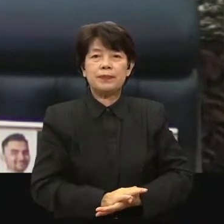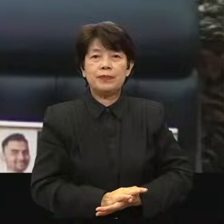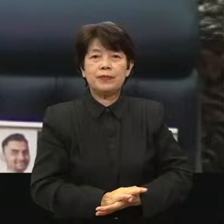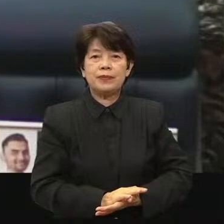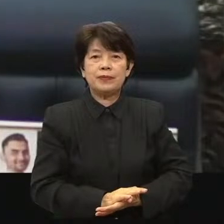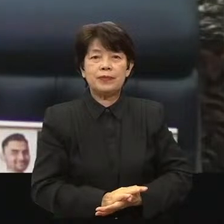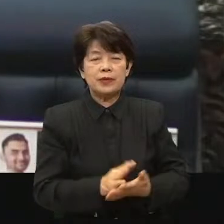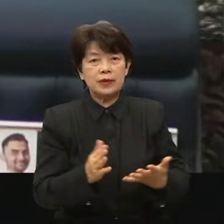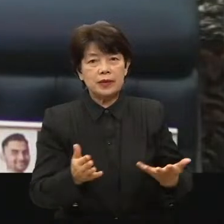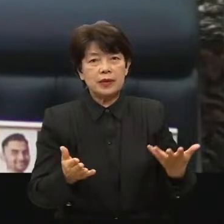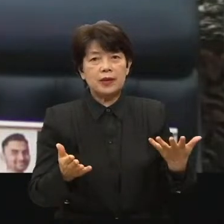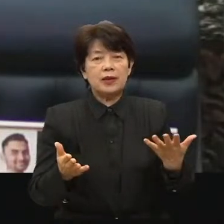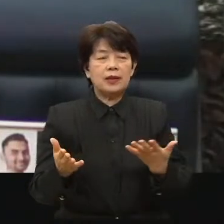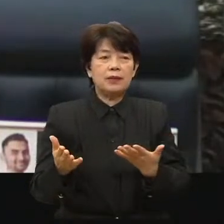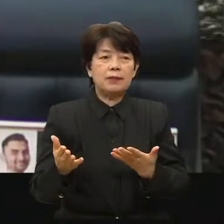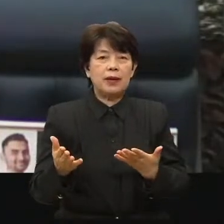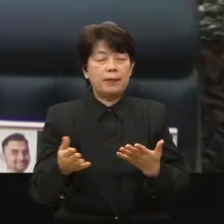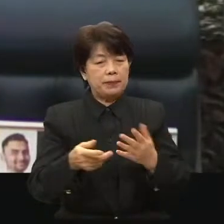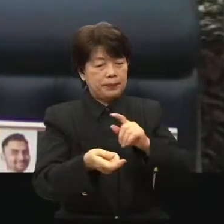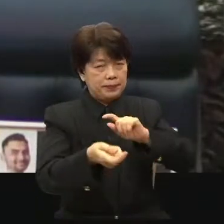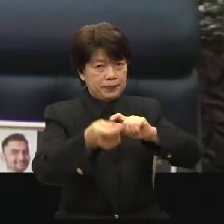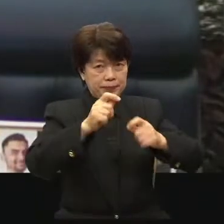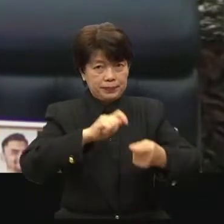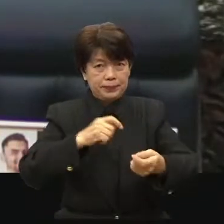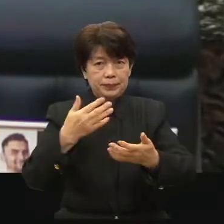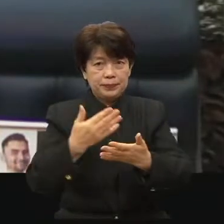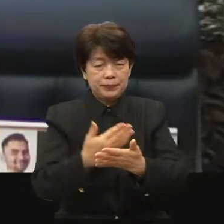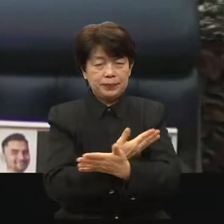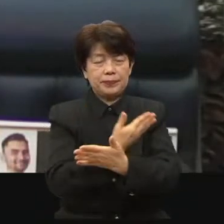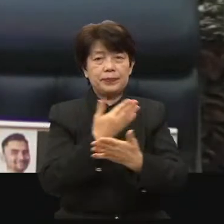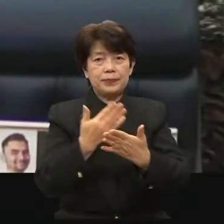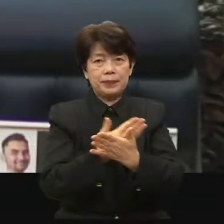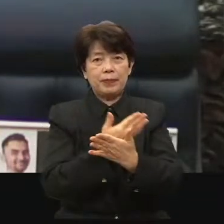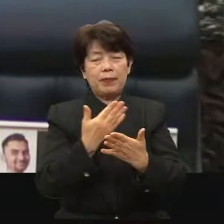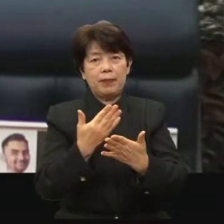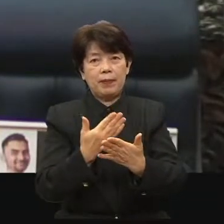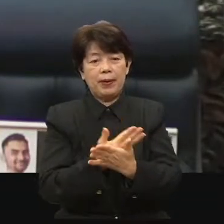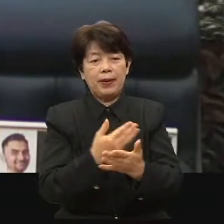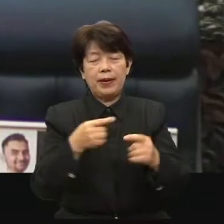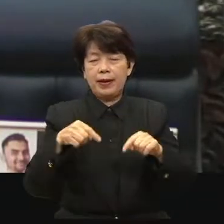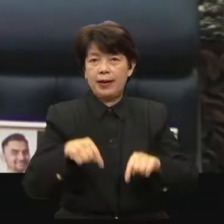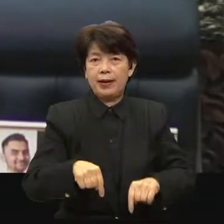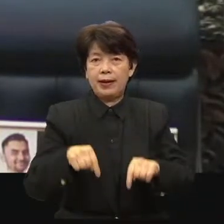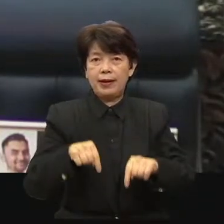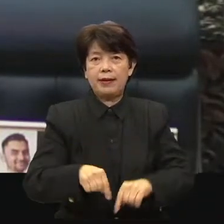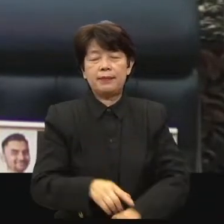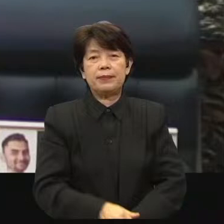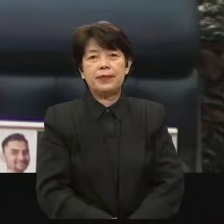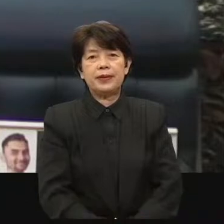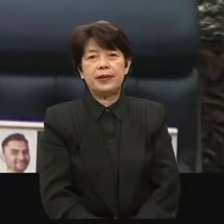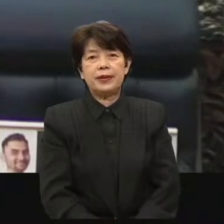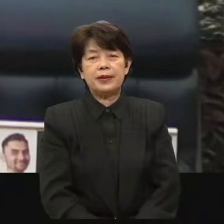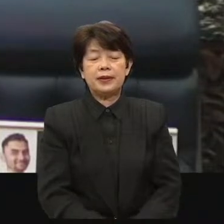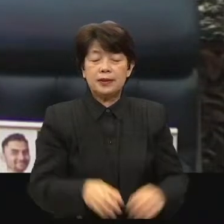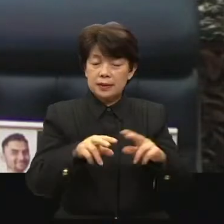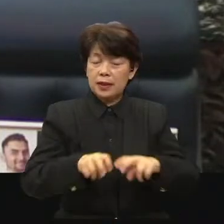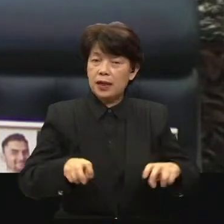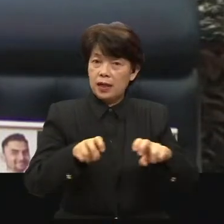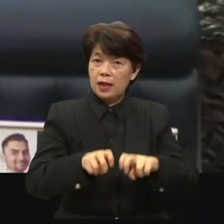mensita mana-mana ataupun mengambil alih mana-mana peranti daripada pihak yang kena